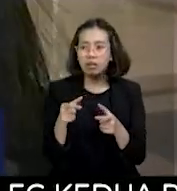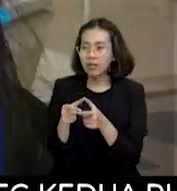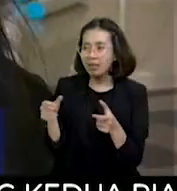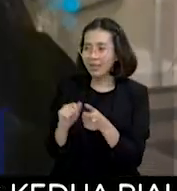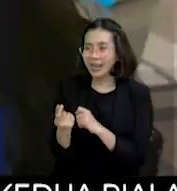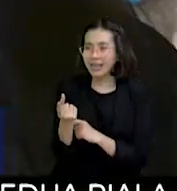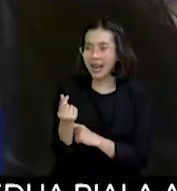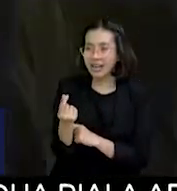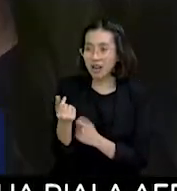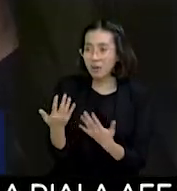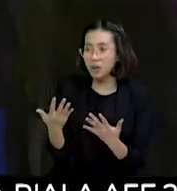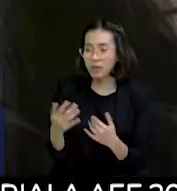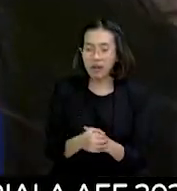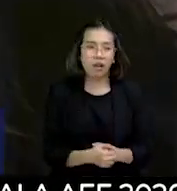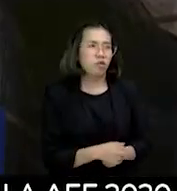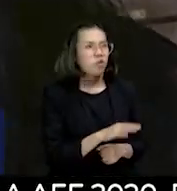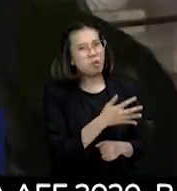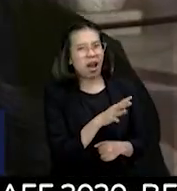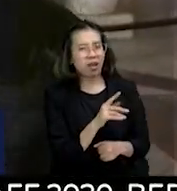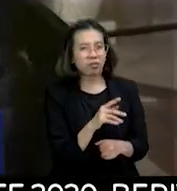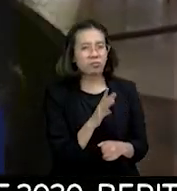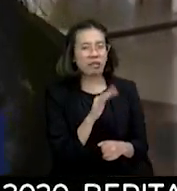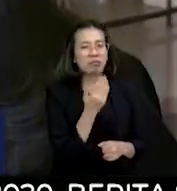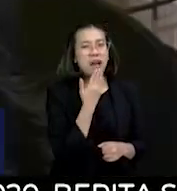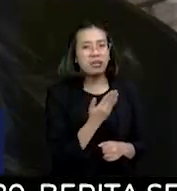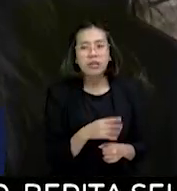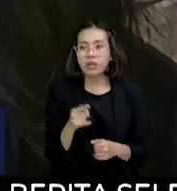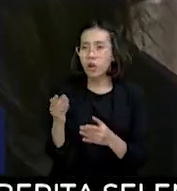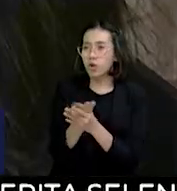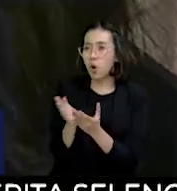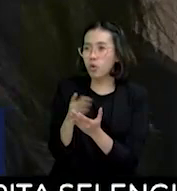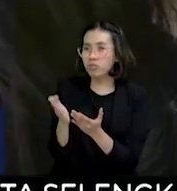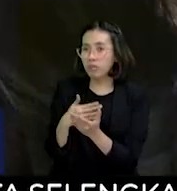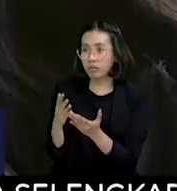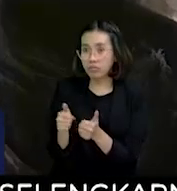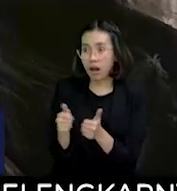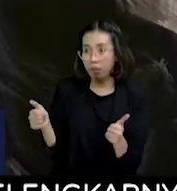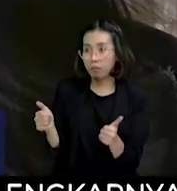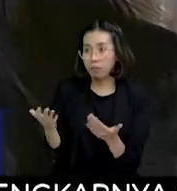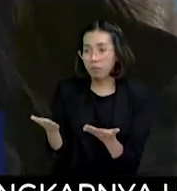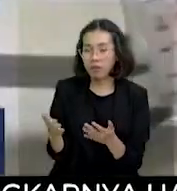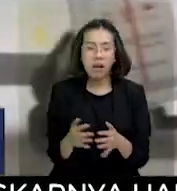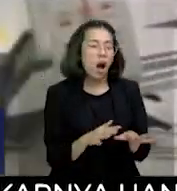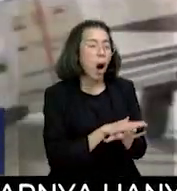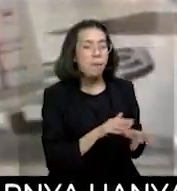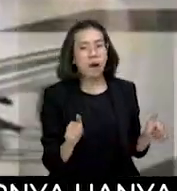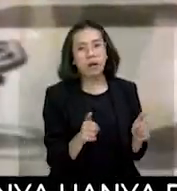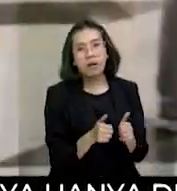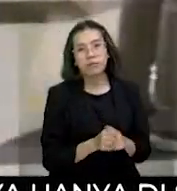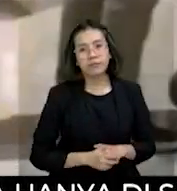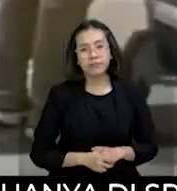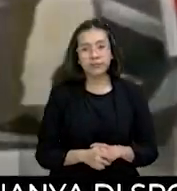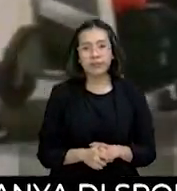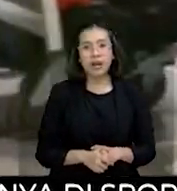Enggak. Masih normal ya? Iya. Terus gimana persyaratan dokumen kesehatannya? Aman ya.